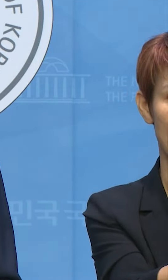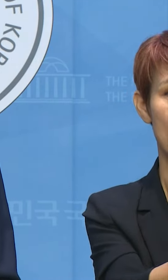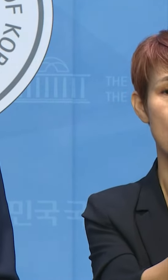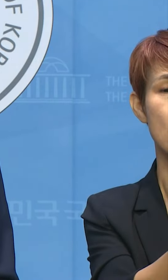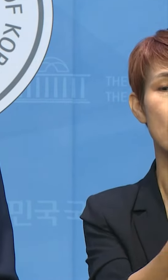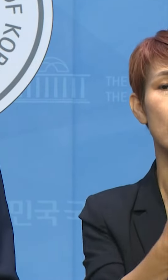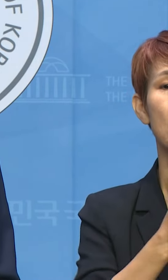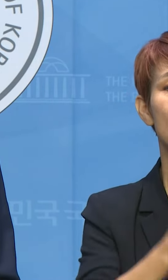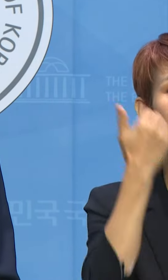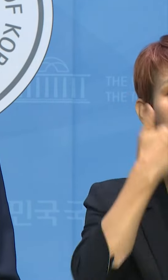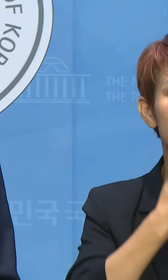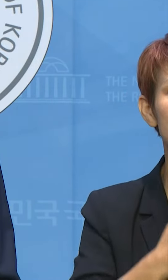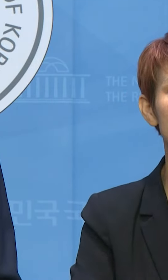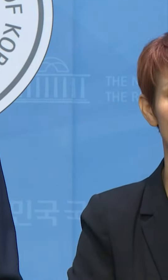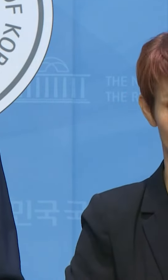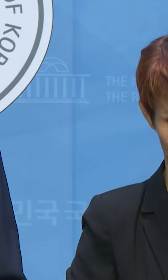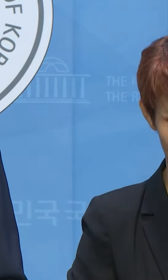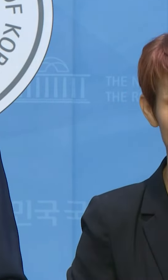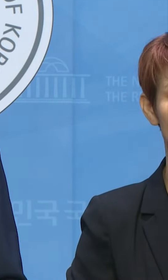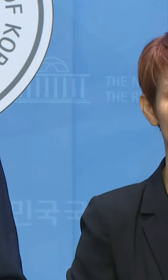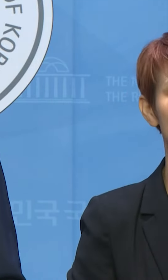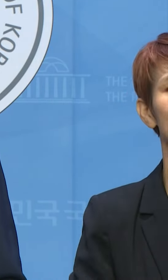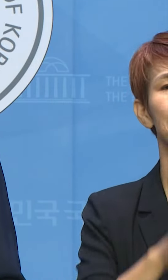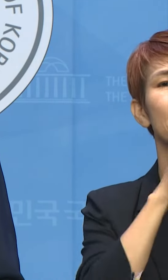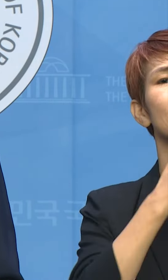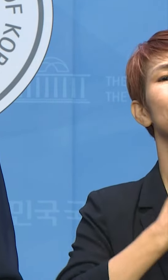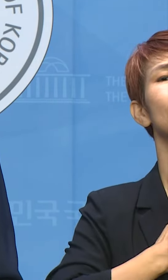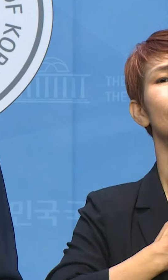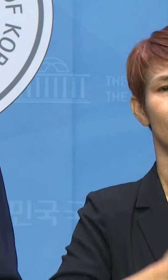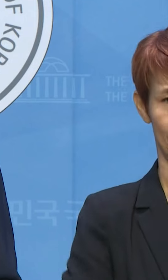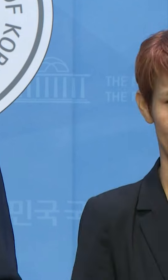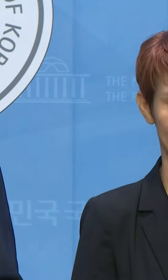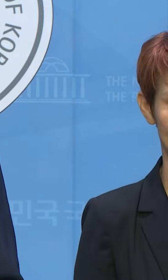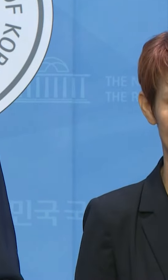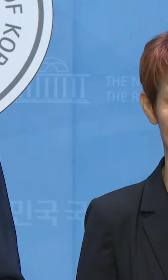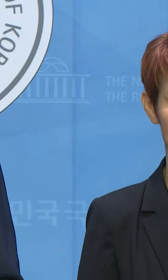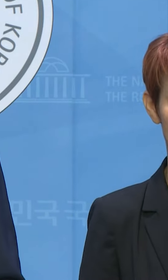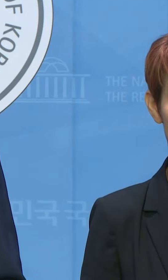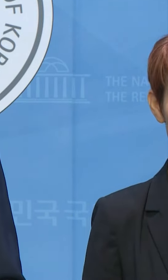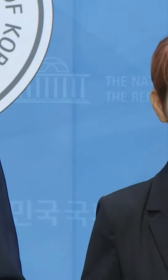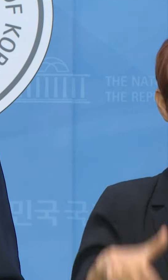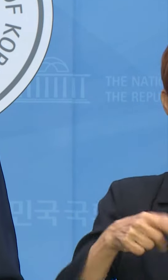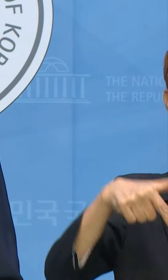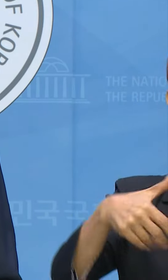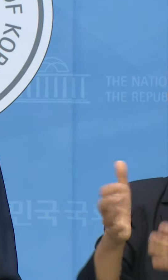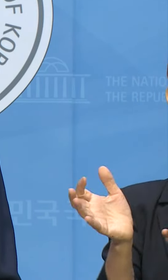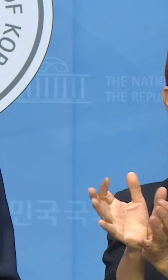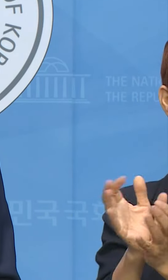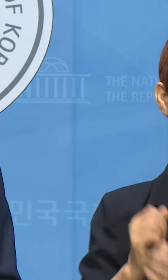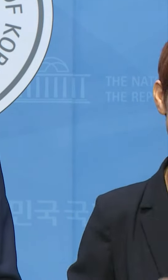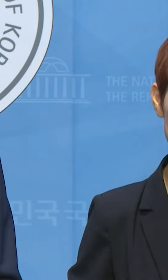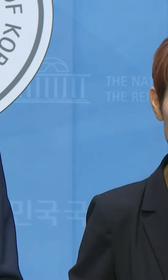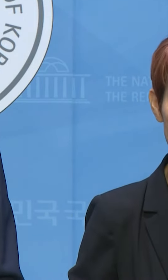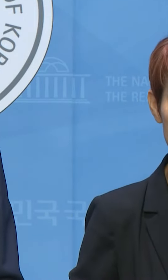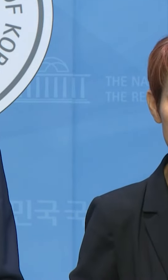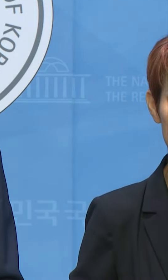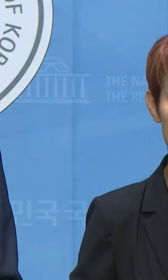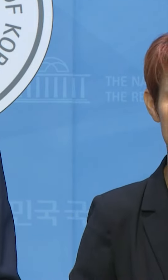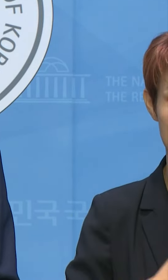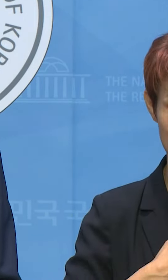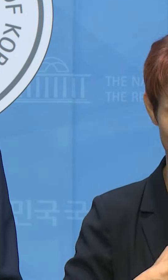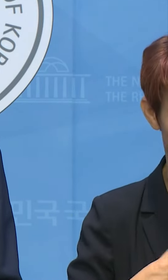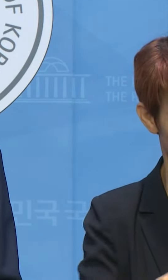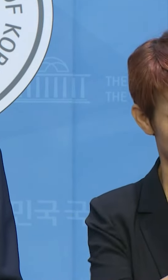누구입니까 감히 자부하건데 바로입니다 그리고 우리 조국 혁신당 있니다 저